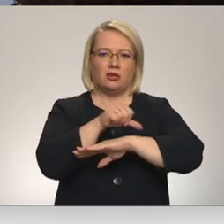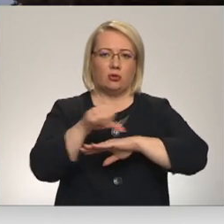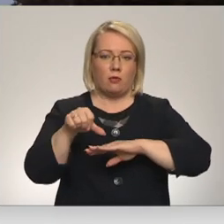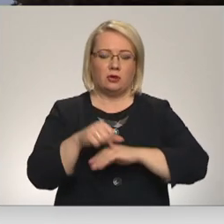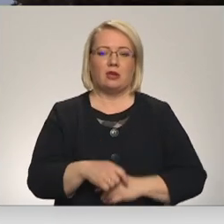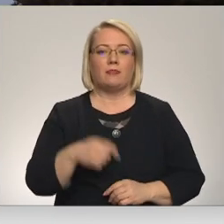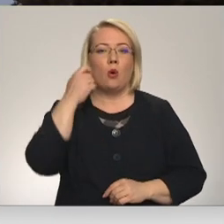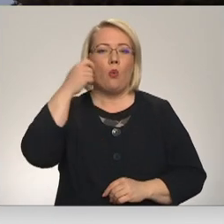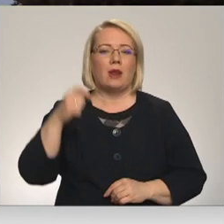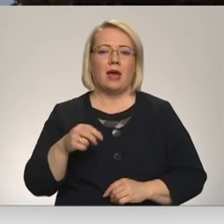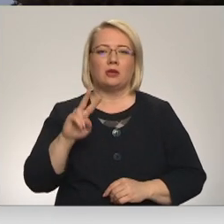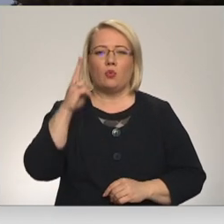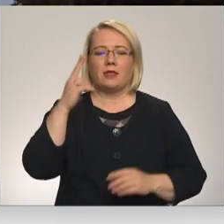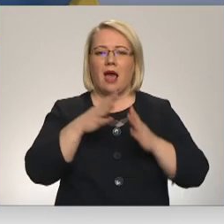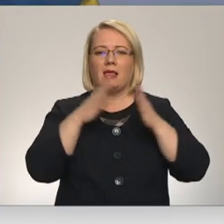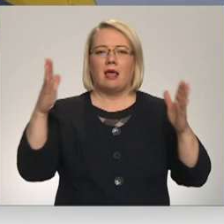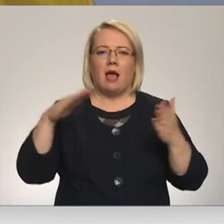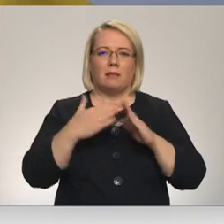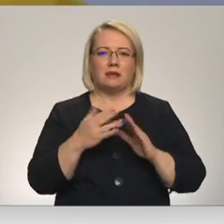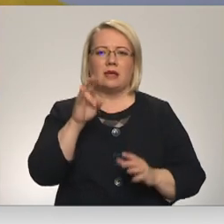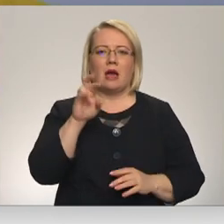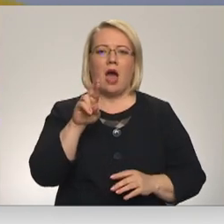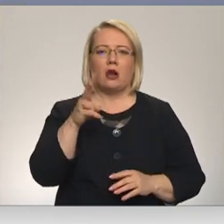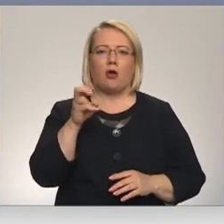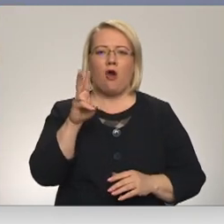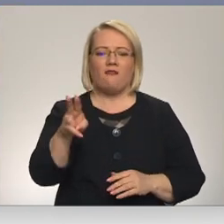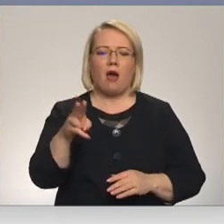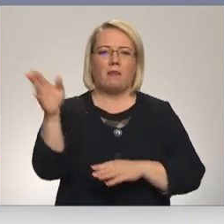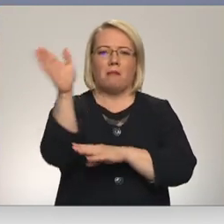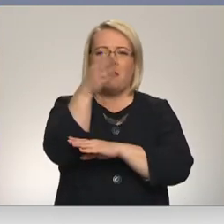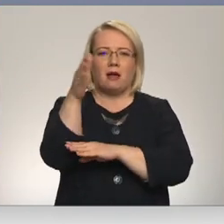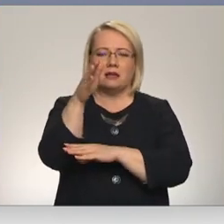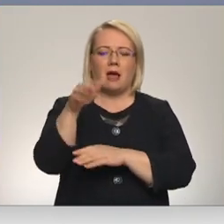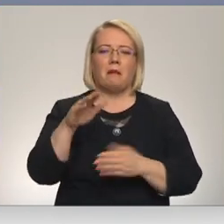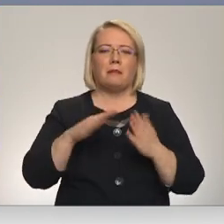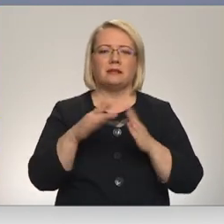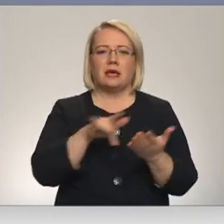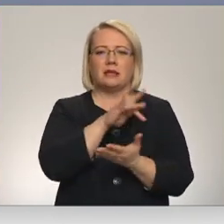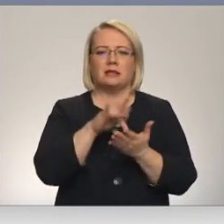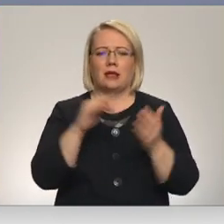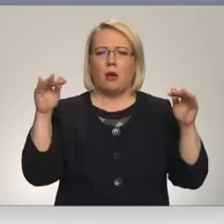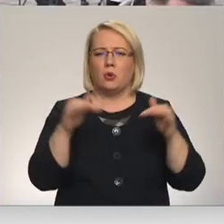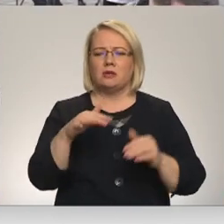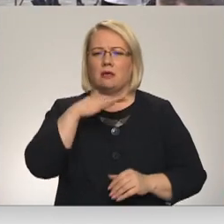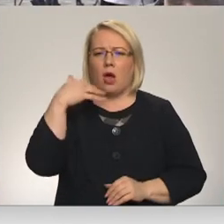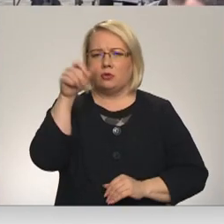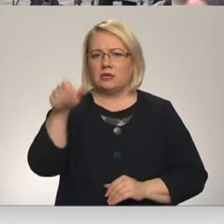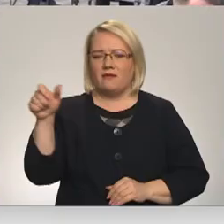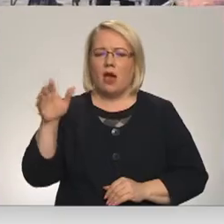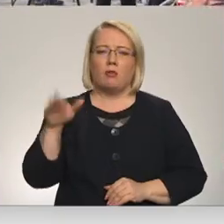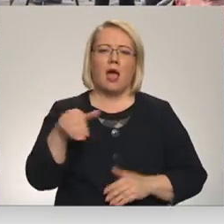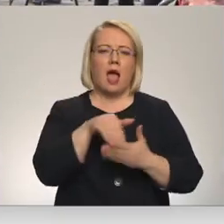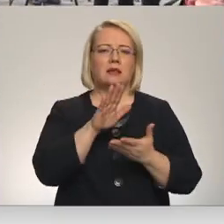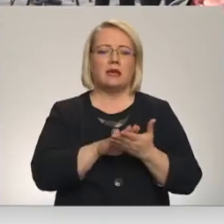Ukrainas otrajā lielākajā pilsētā Harkovā pie karoga augstā mastā pilsētas centrā pulcējās daudz cilvēku, lai